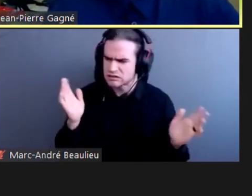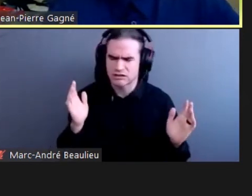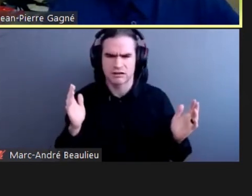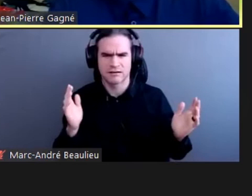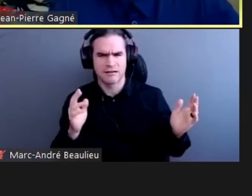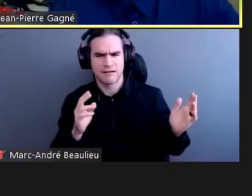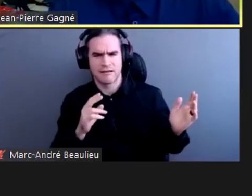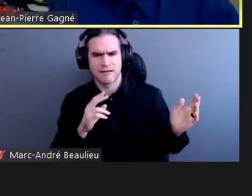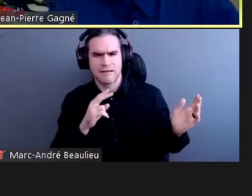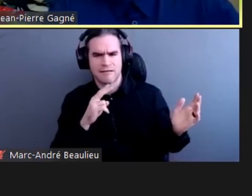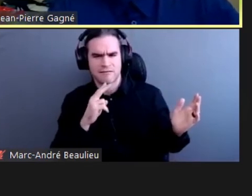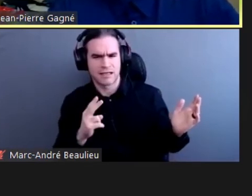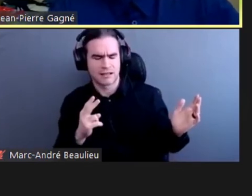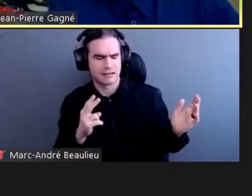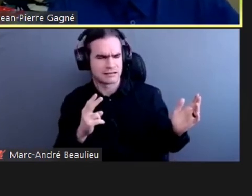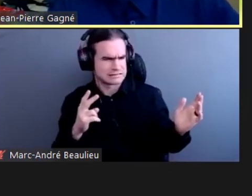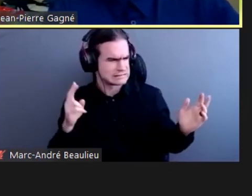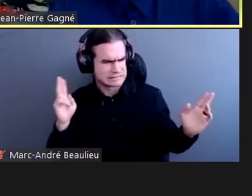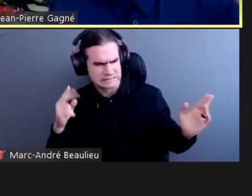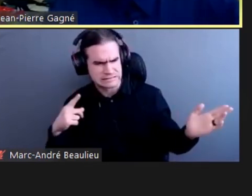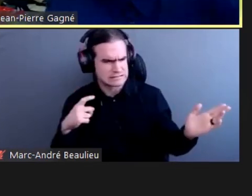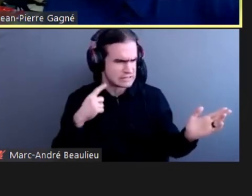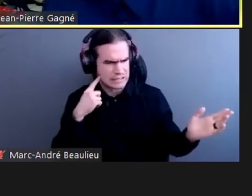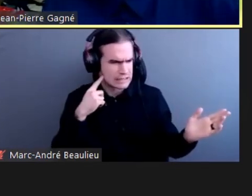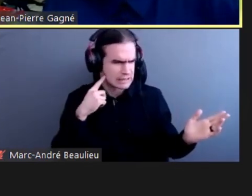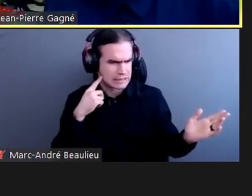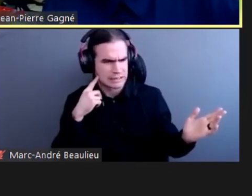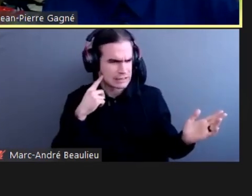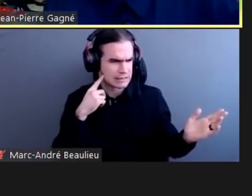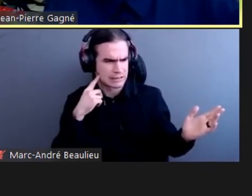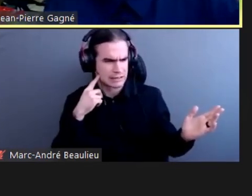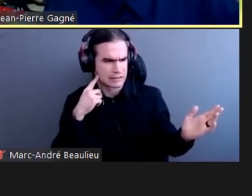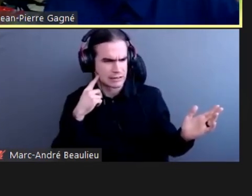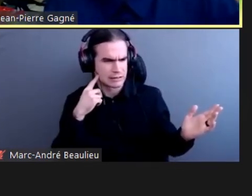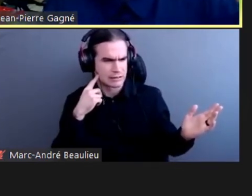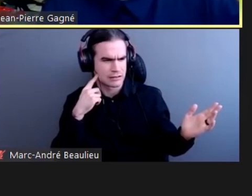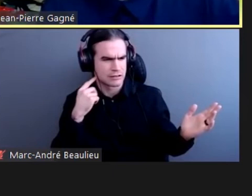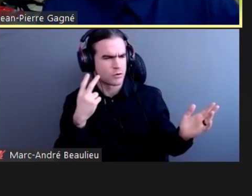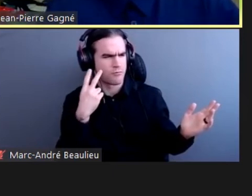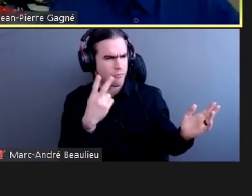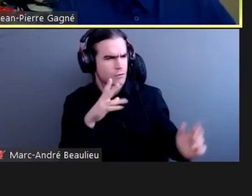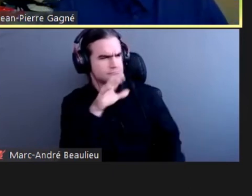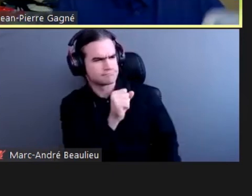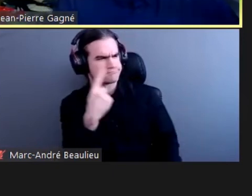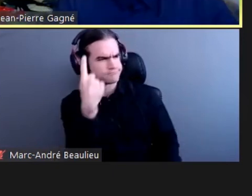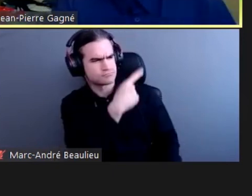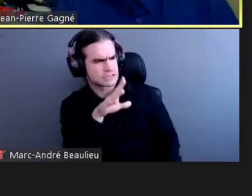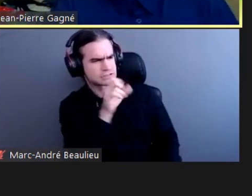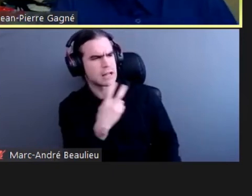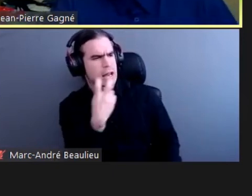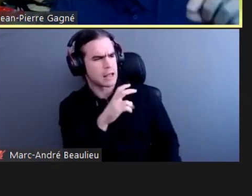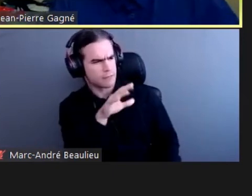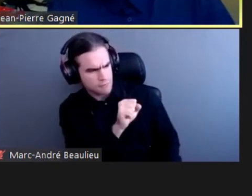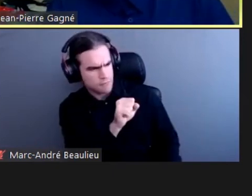chose que vous allez vouloir faire, parce que c'est difficile, parce que c'est trop bruyant, c'est de regarder ce qui se passe sur son visage puis regarder sur ses lèvres.